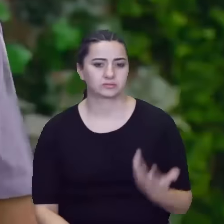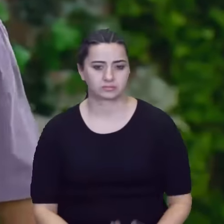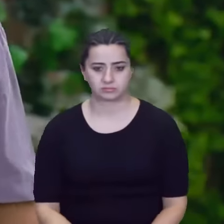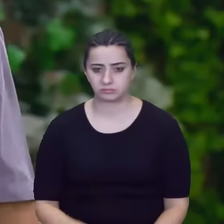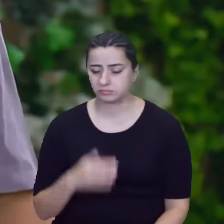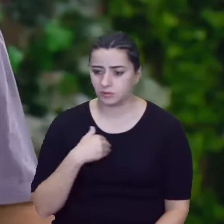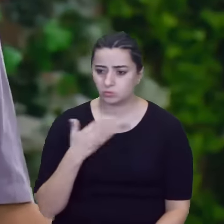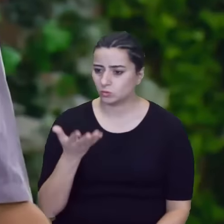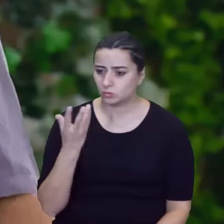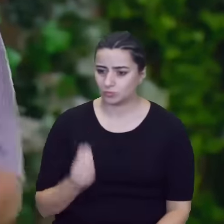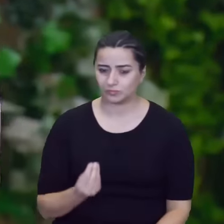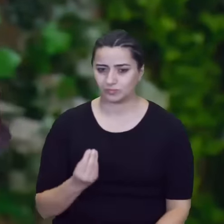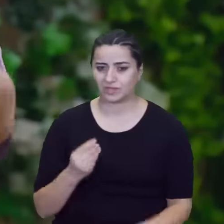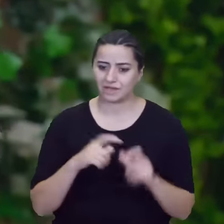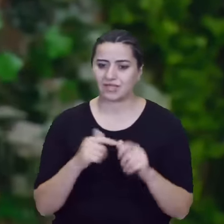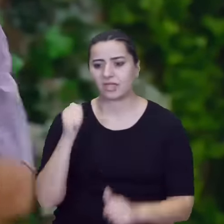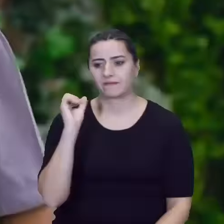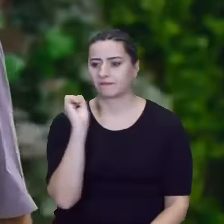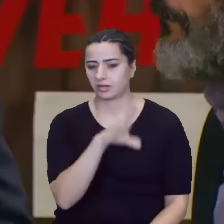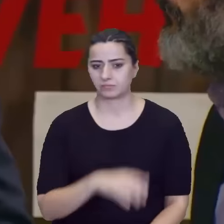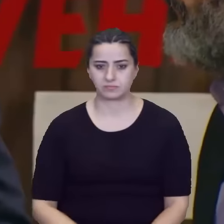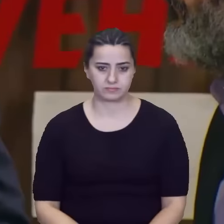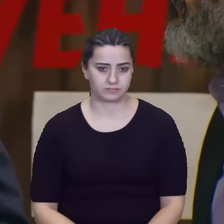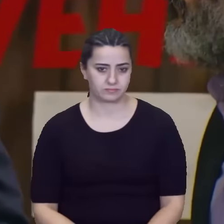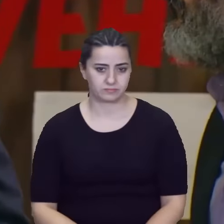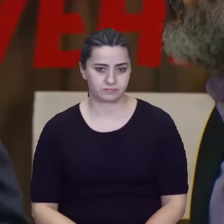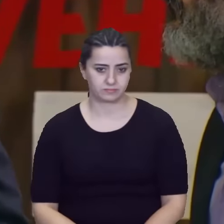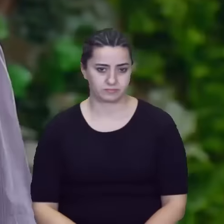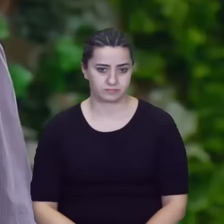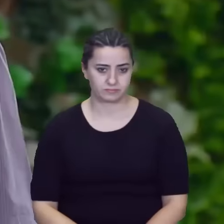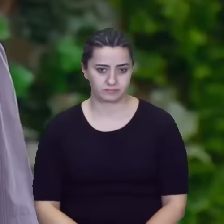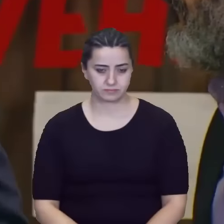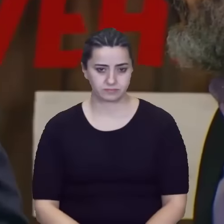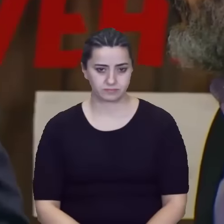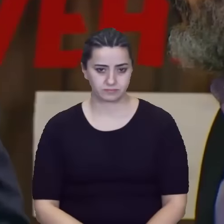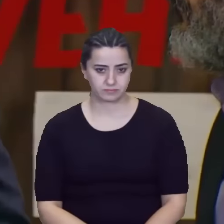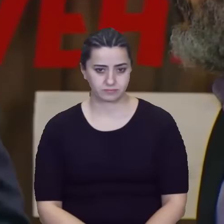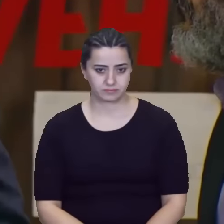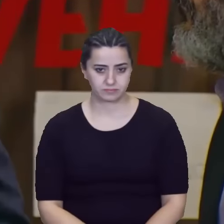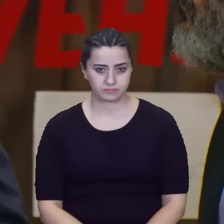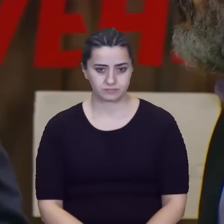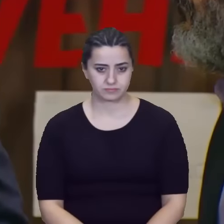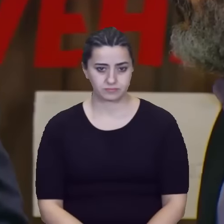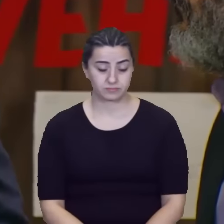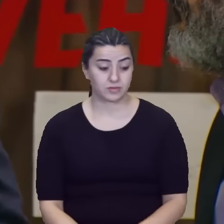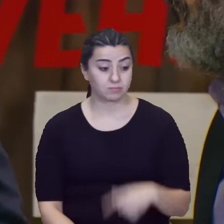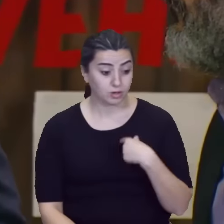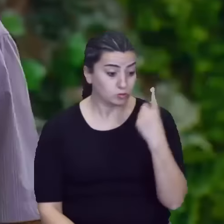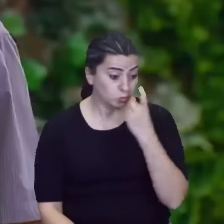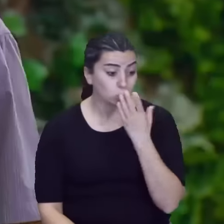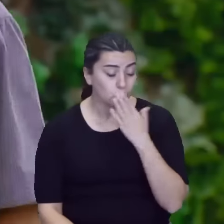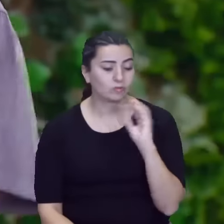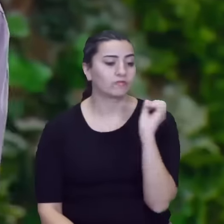O zaman ben bunu şey yapayım ya. Seyfi'ye geri vereyim ben bunu. Şişt. Suat verme diye kaşlarını kaldırıp indiriyor. Bana sormadan